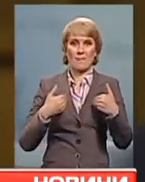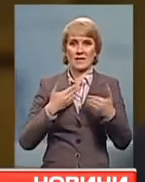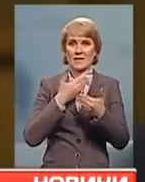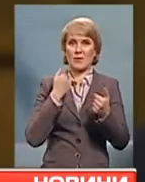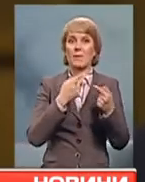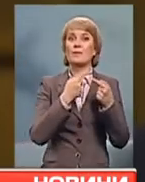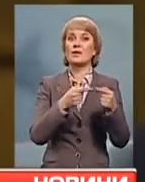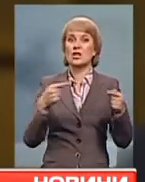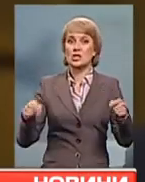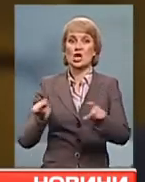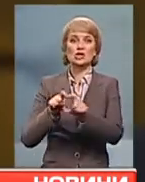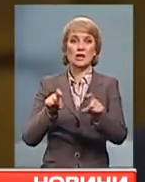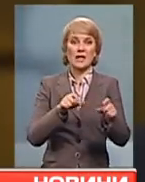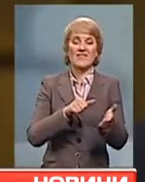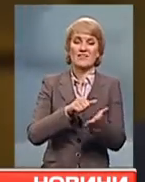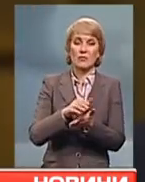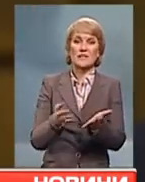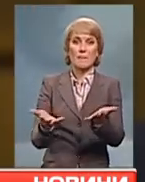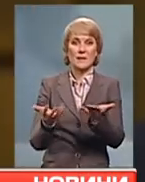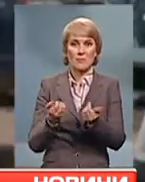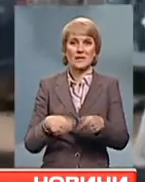відмовляються приймати подібні медичні відходи.